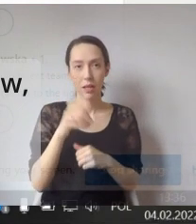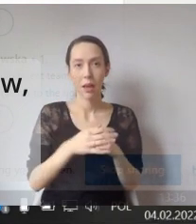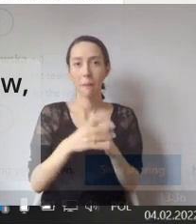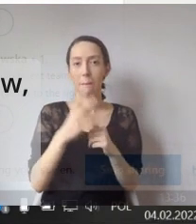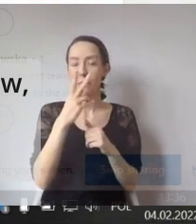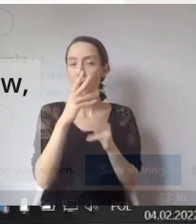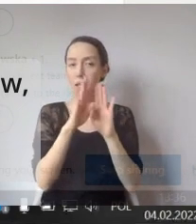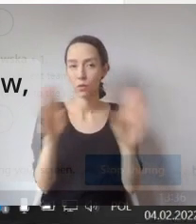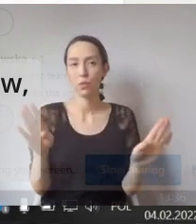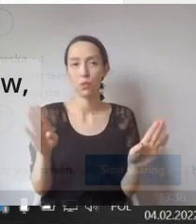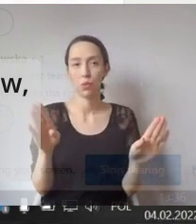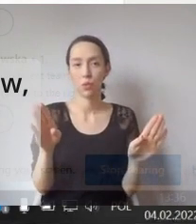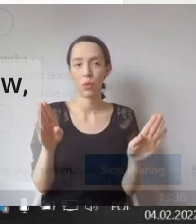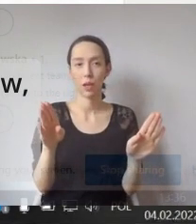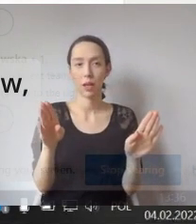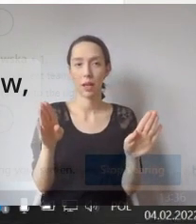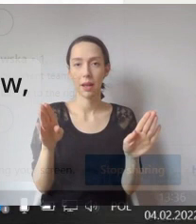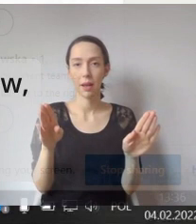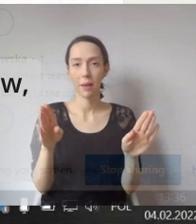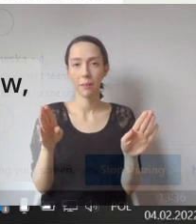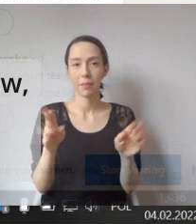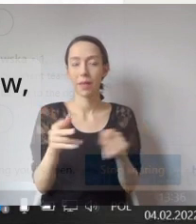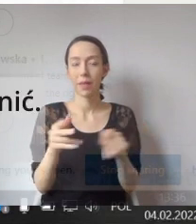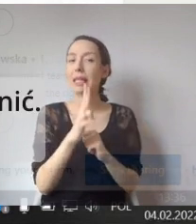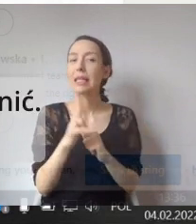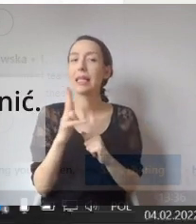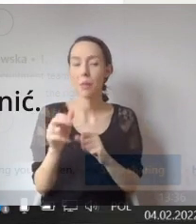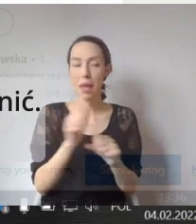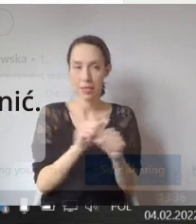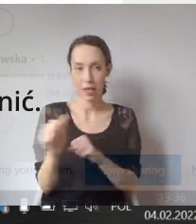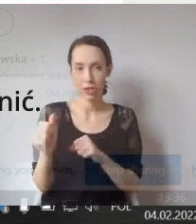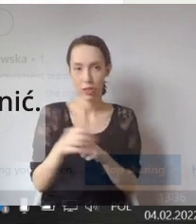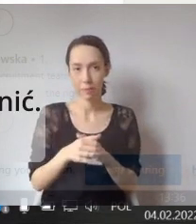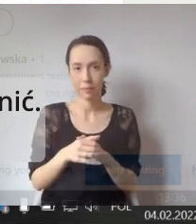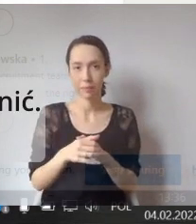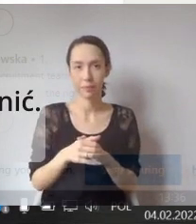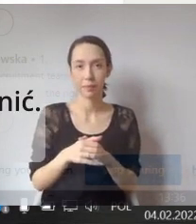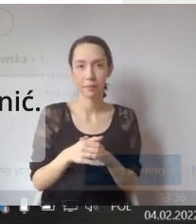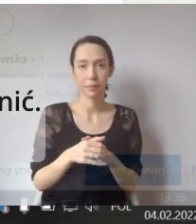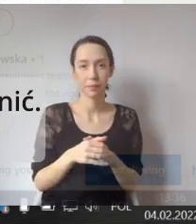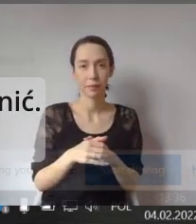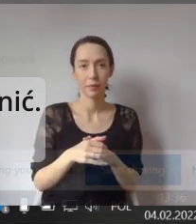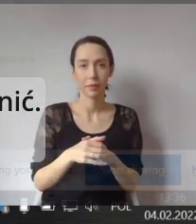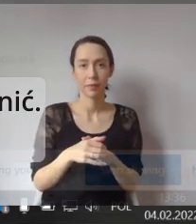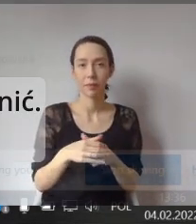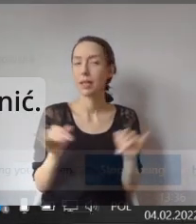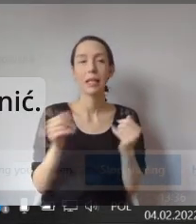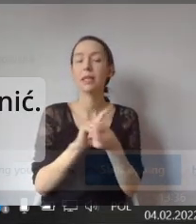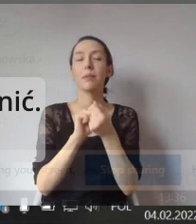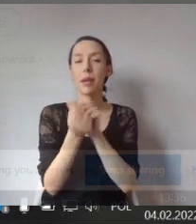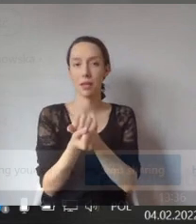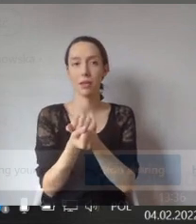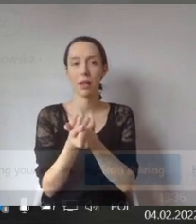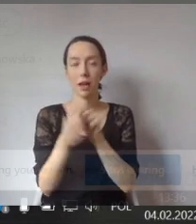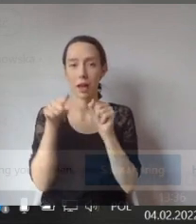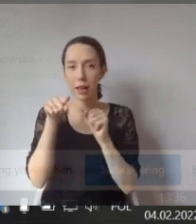określa jakby tą branżę, do której przynależycie, tak? I tutaj już wam pokazuję, jak można to wyedytować i zmienić.